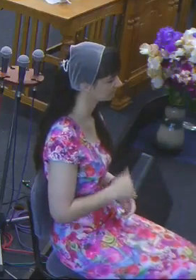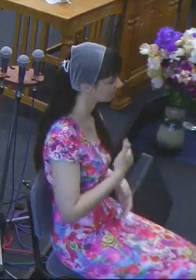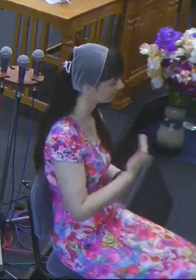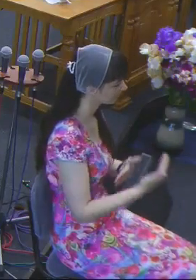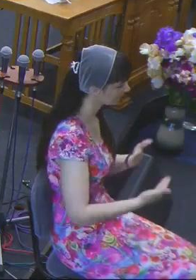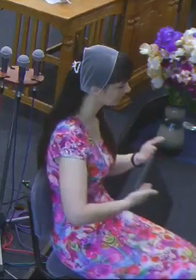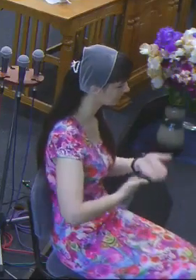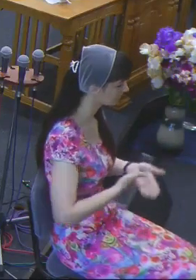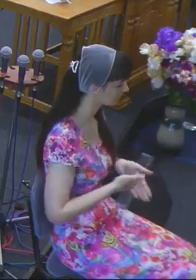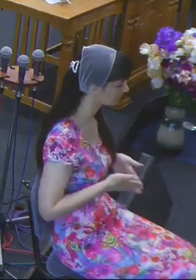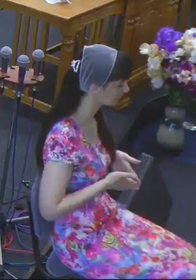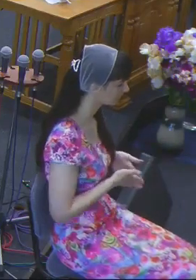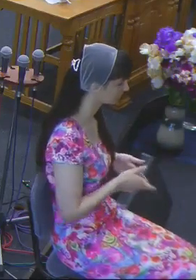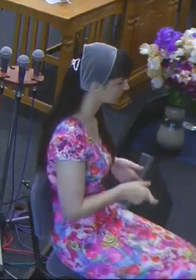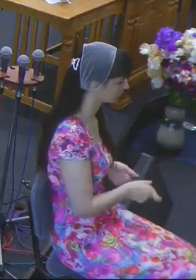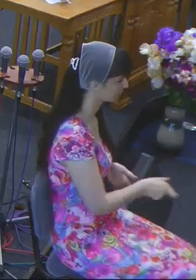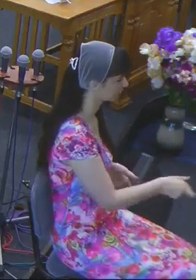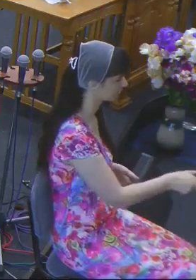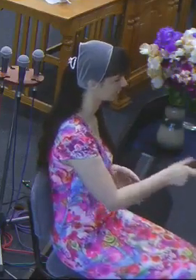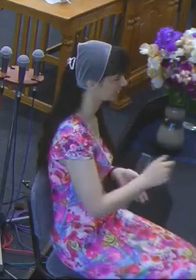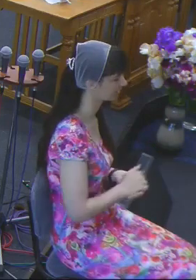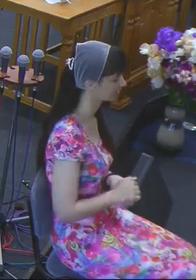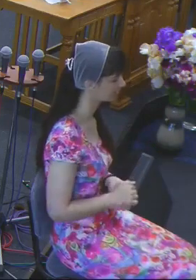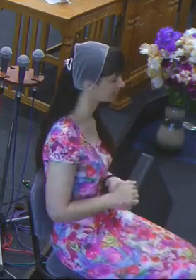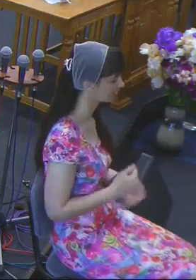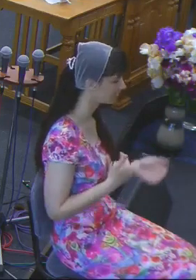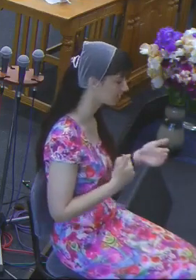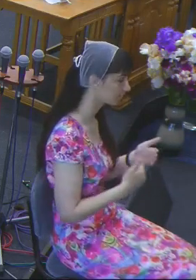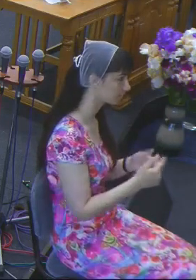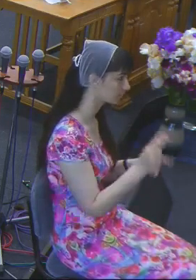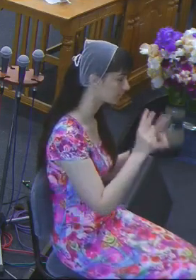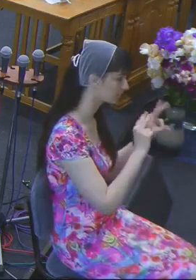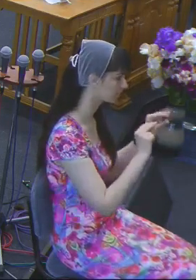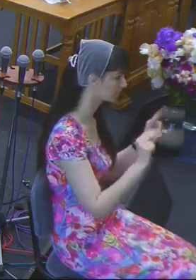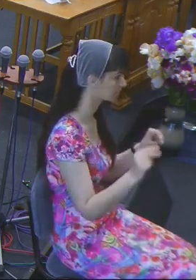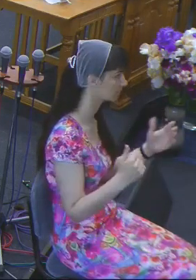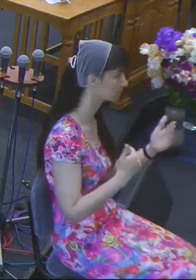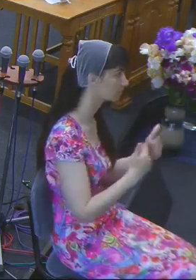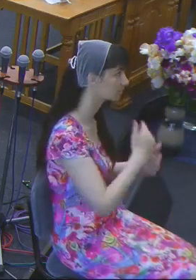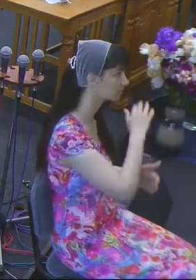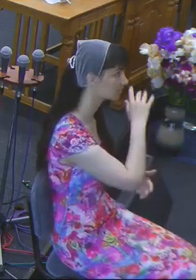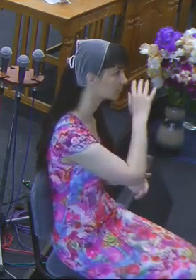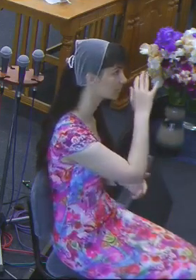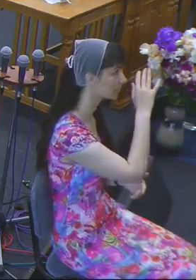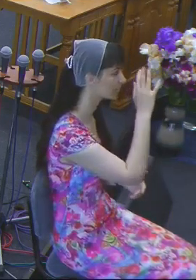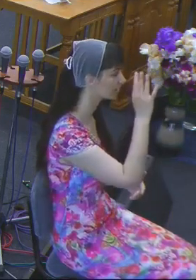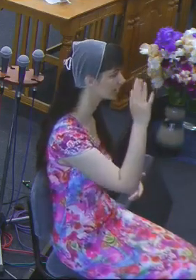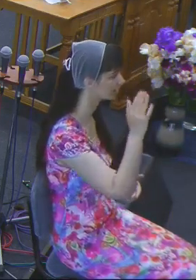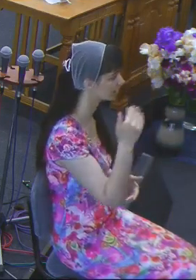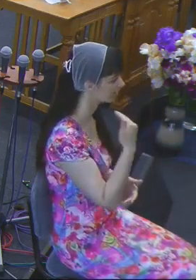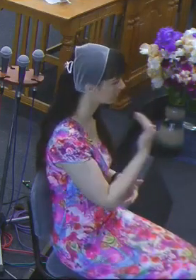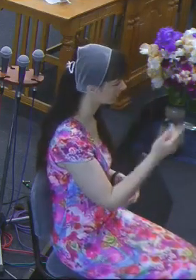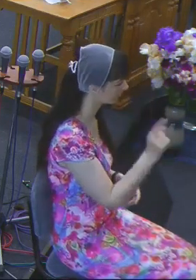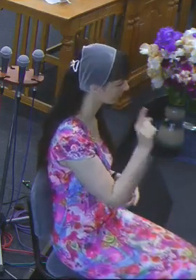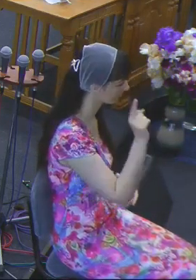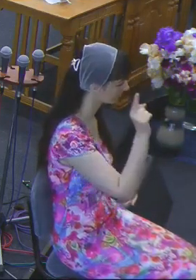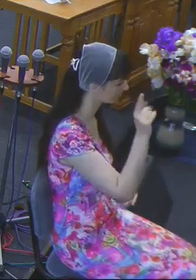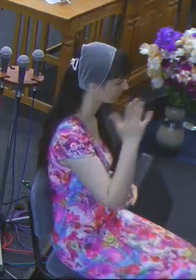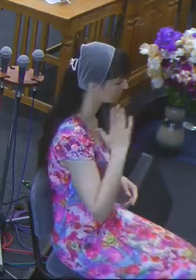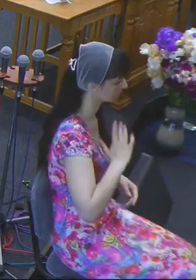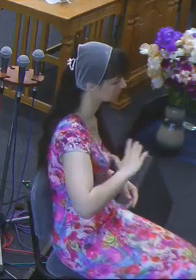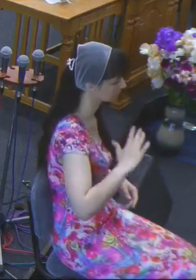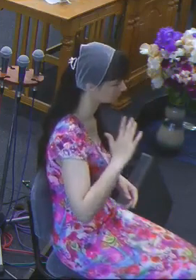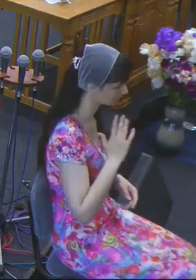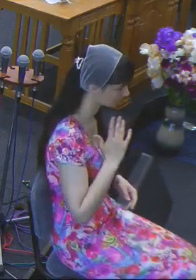Іди по вузенькій, до щастя, до раю, тебе там